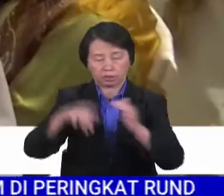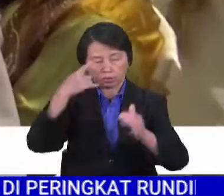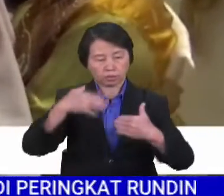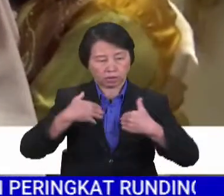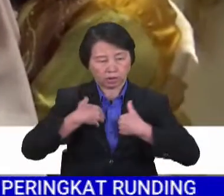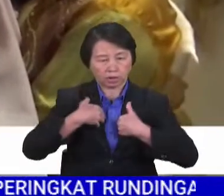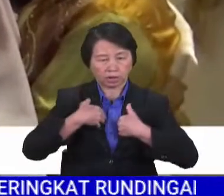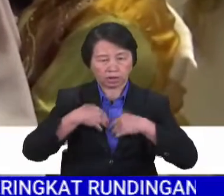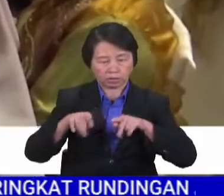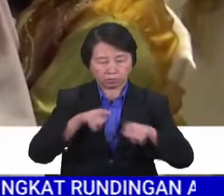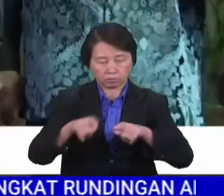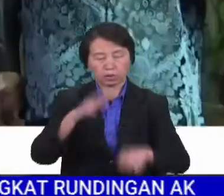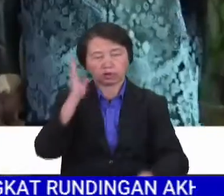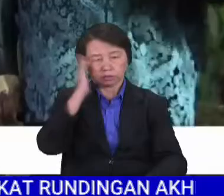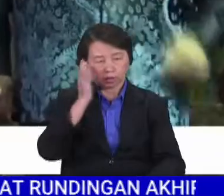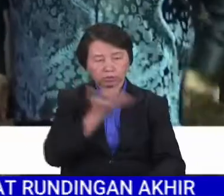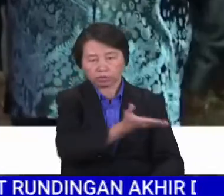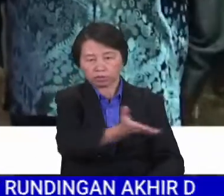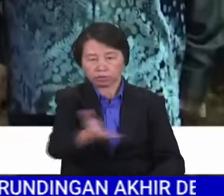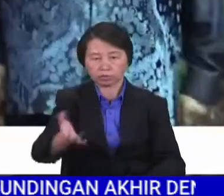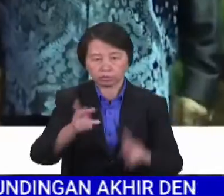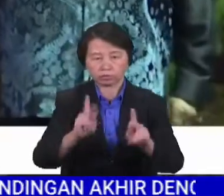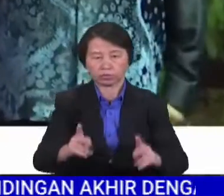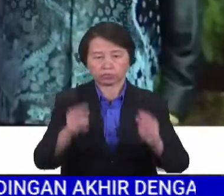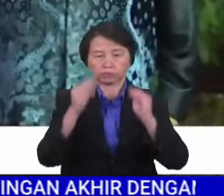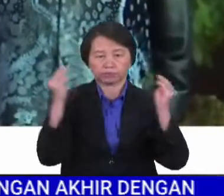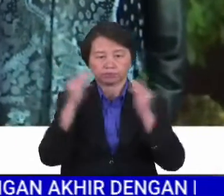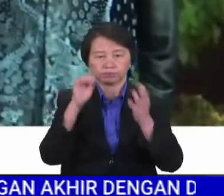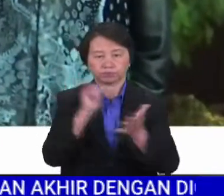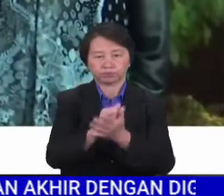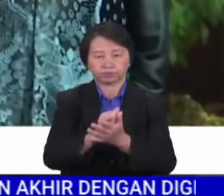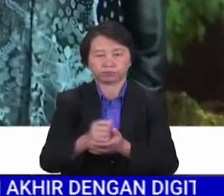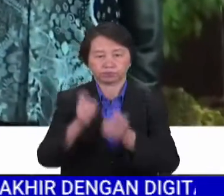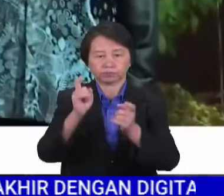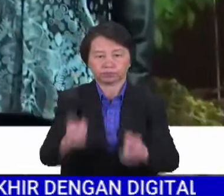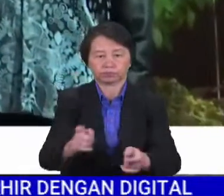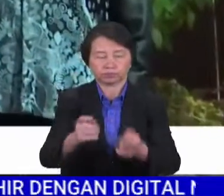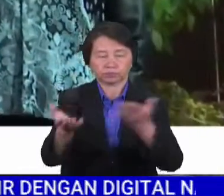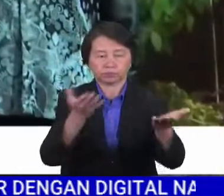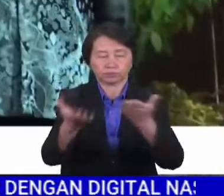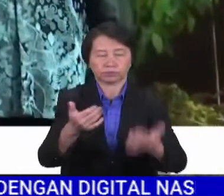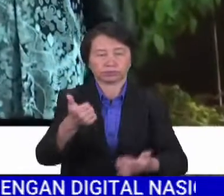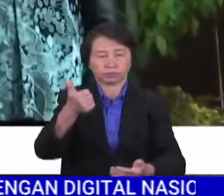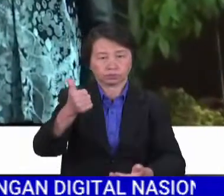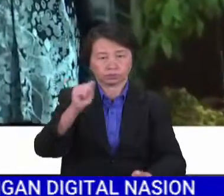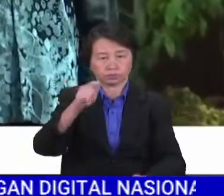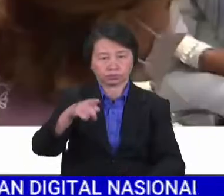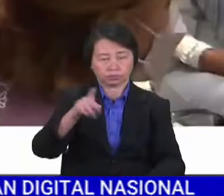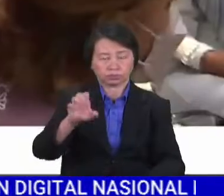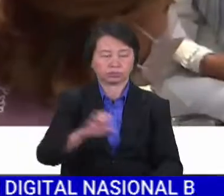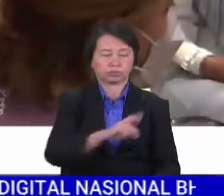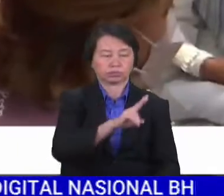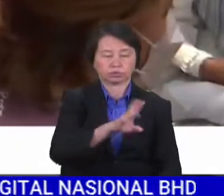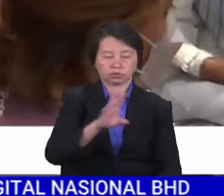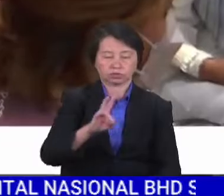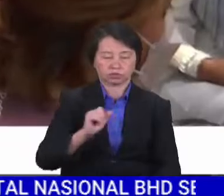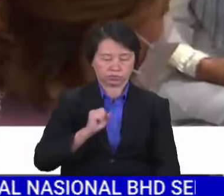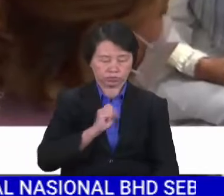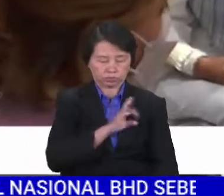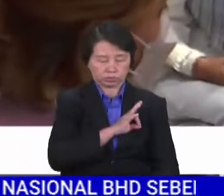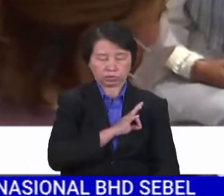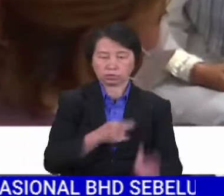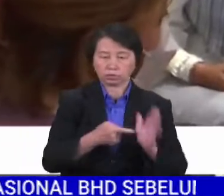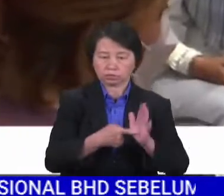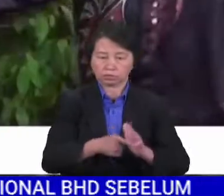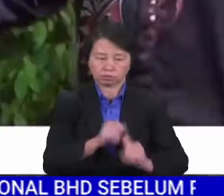mewujudkan Sinergi agar diketahui semua pihak pada majelis itu turut disampaikan Anugerah perkhidmatan Cemerlang kepada 27 kaki tangan